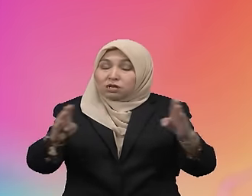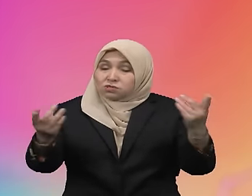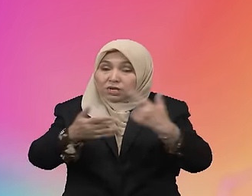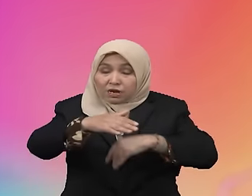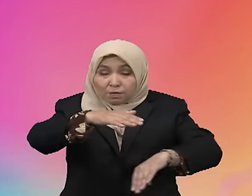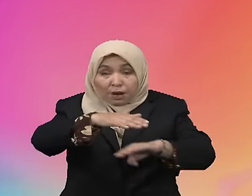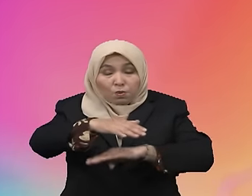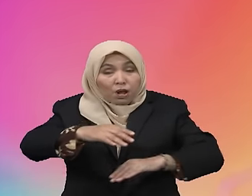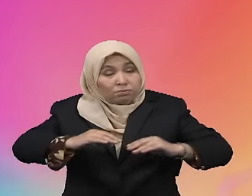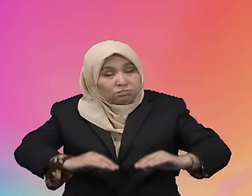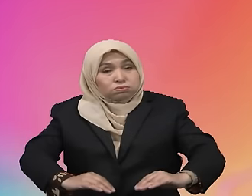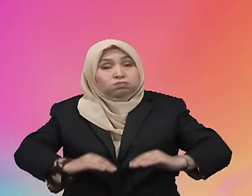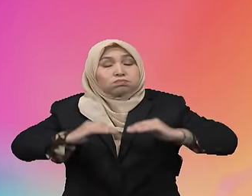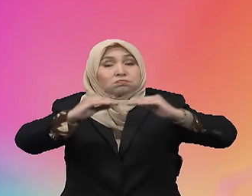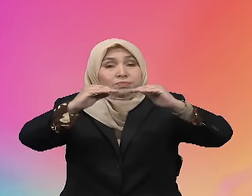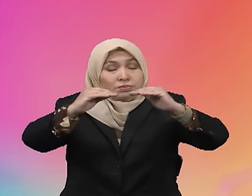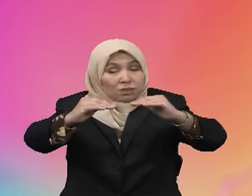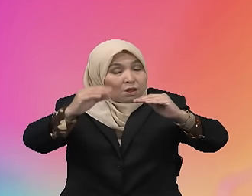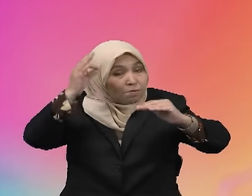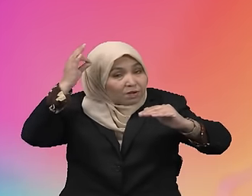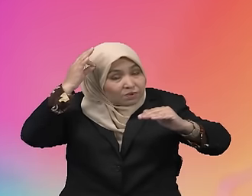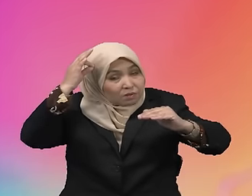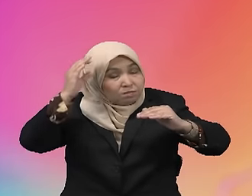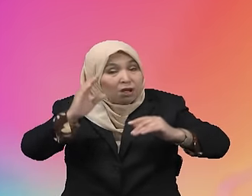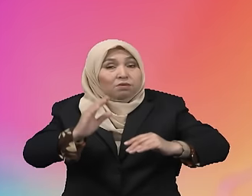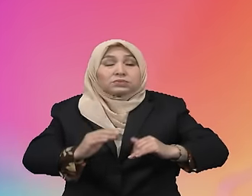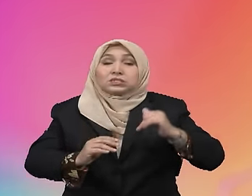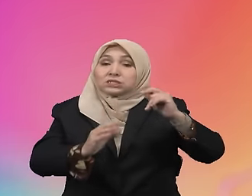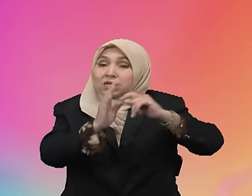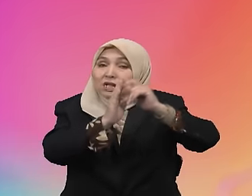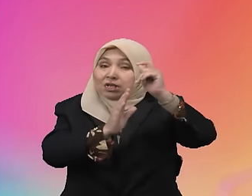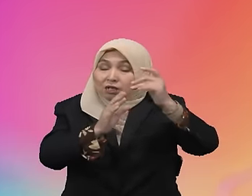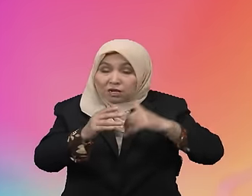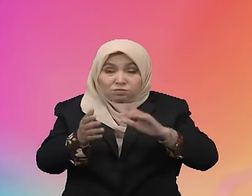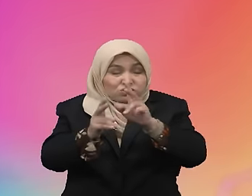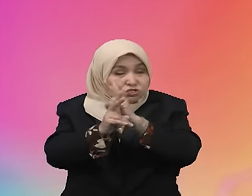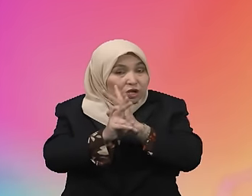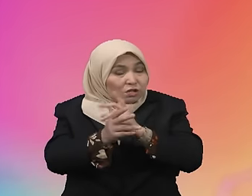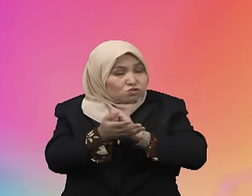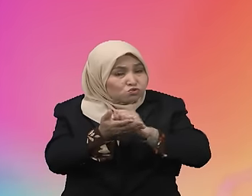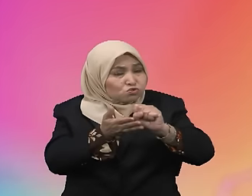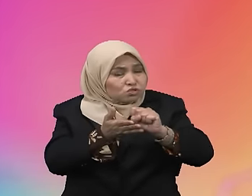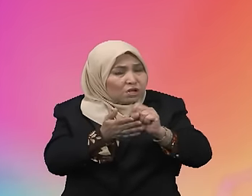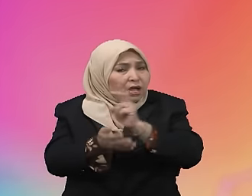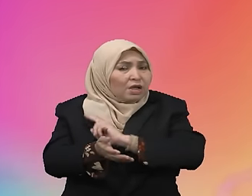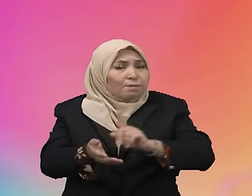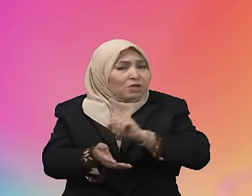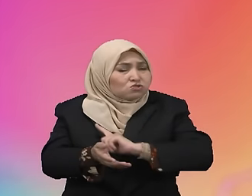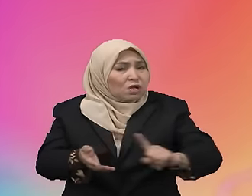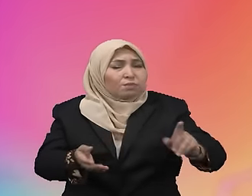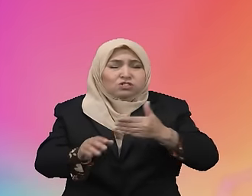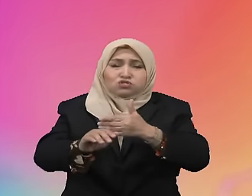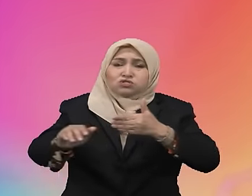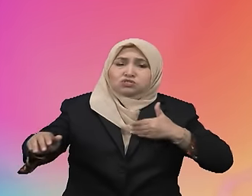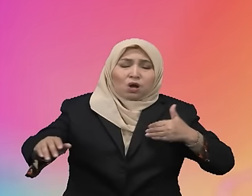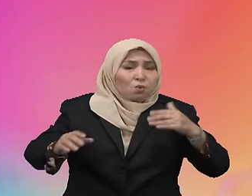bawah pergi ke tahap berfikir aras tinggi. Dan yang ketiga, kita menjaga kesucian agama Islam dan menjauhi perbuatan